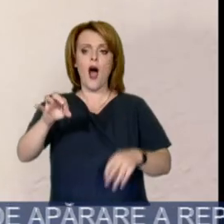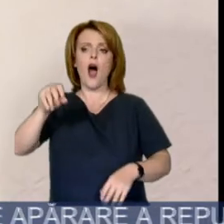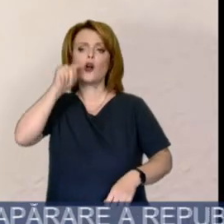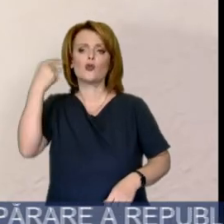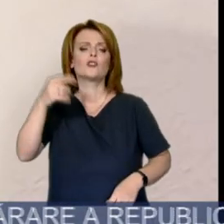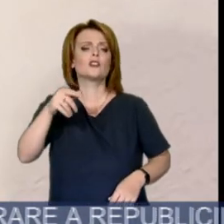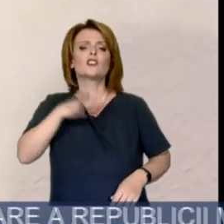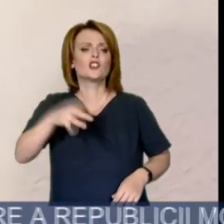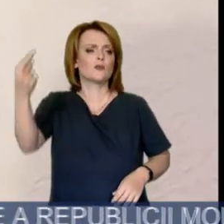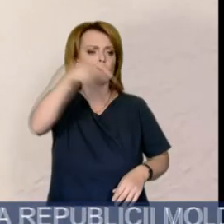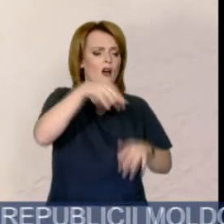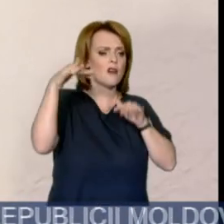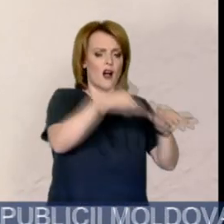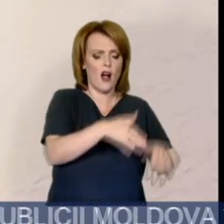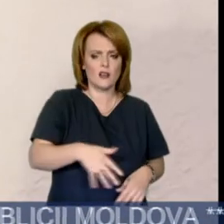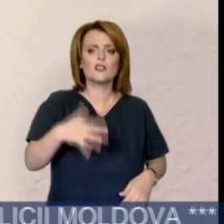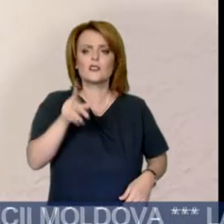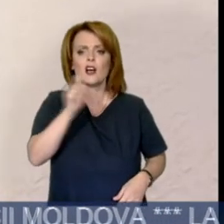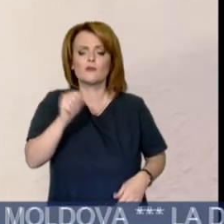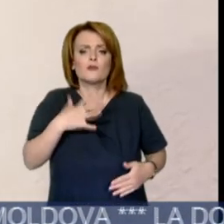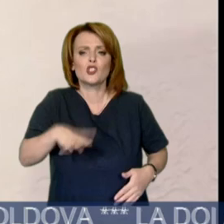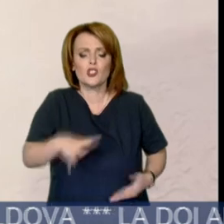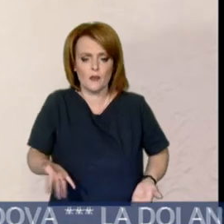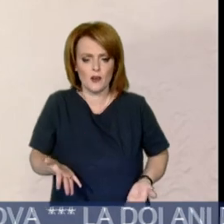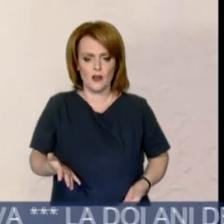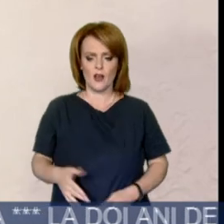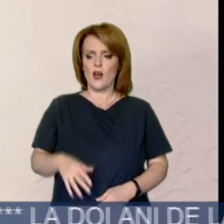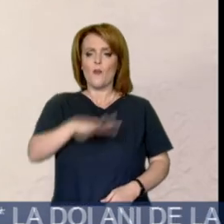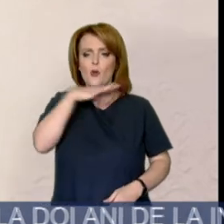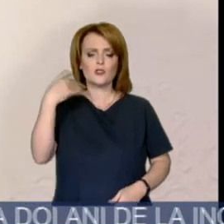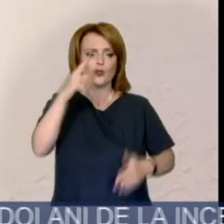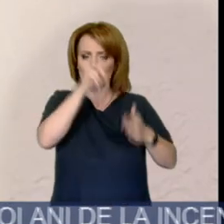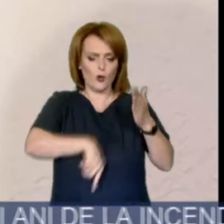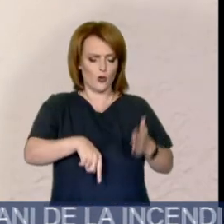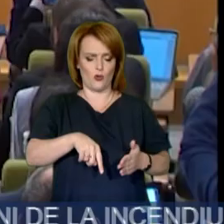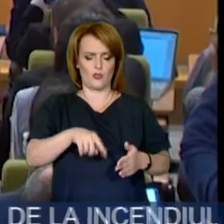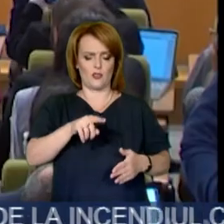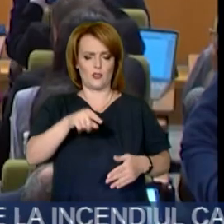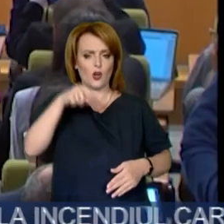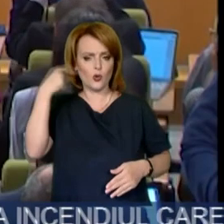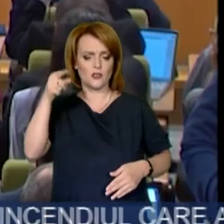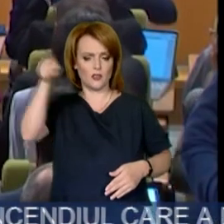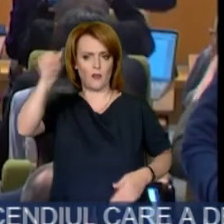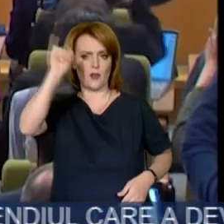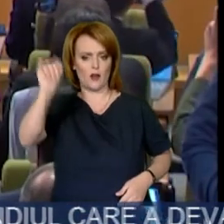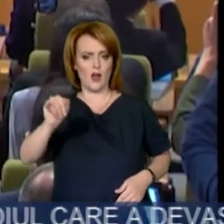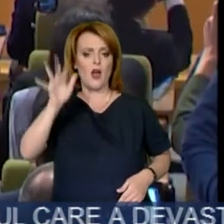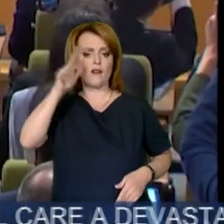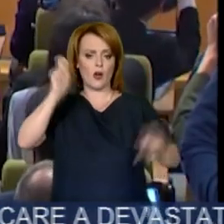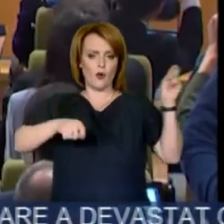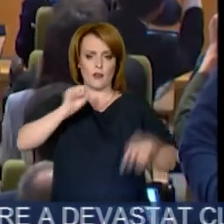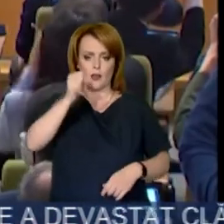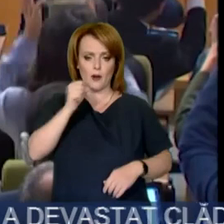cetățean al Rusiei știe chiar dacă mulți Nu recunosc că Rusia este cea care aduce râul într o conferință de